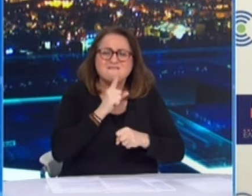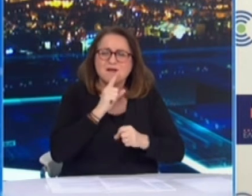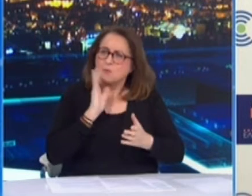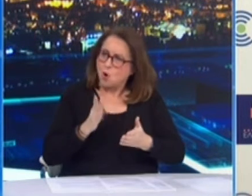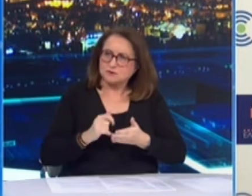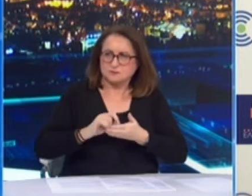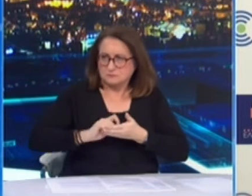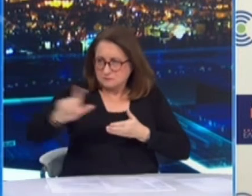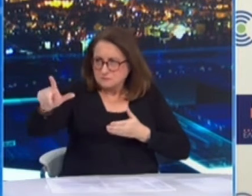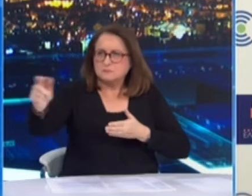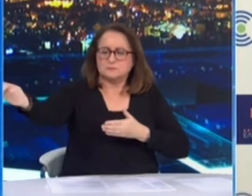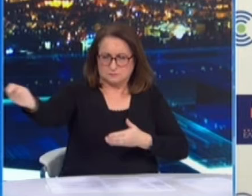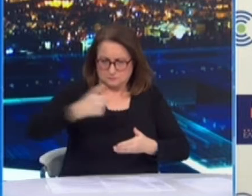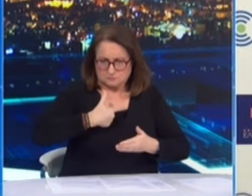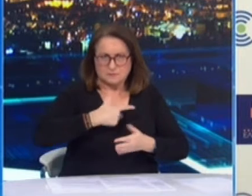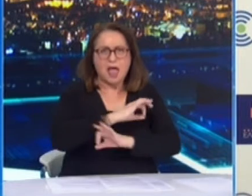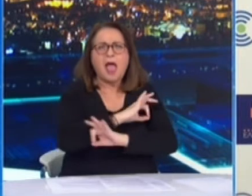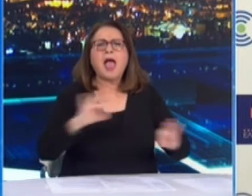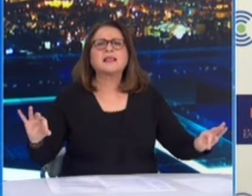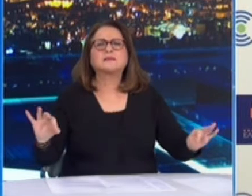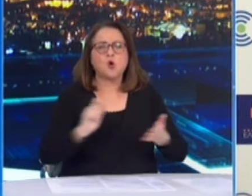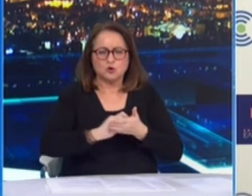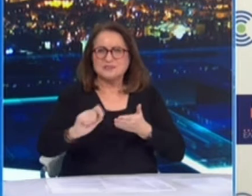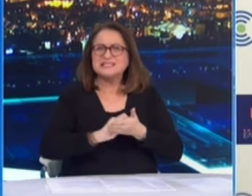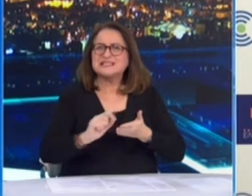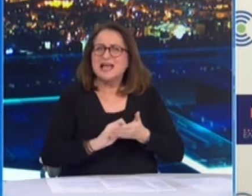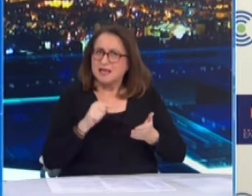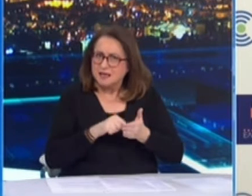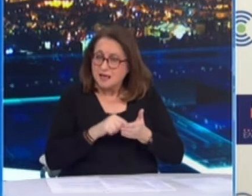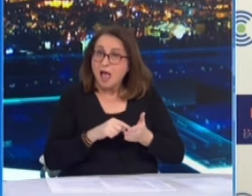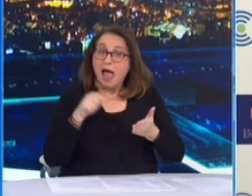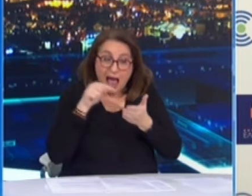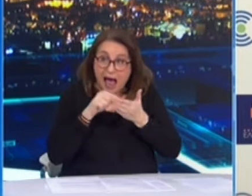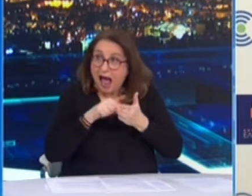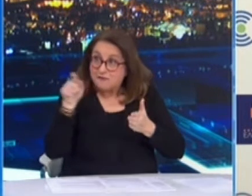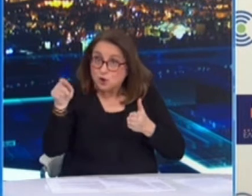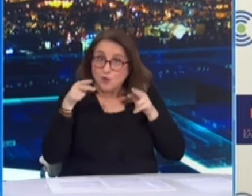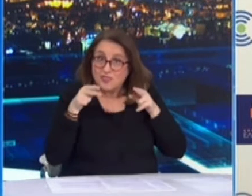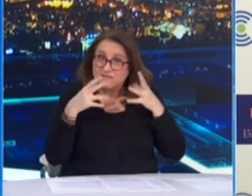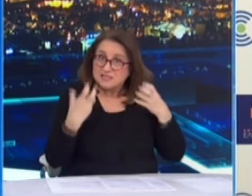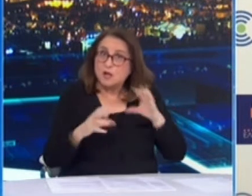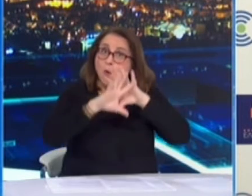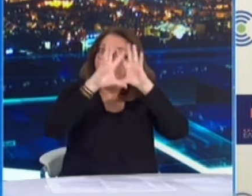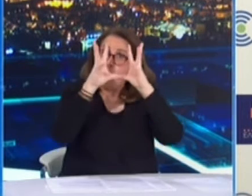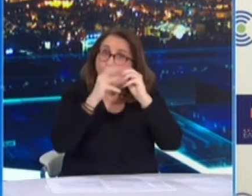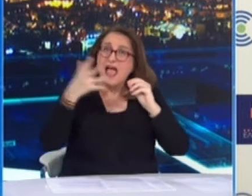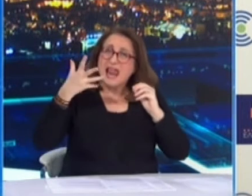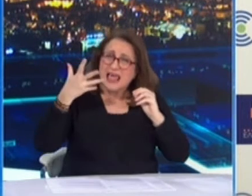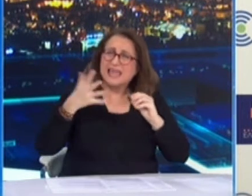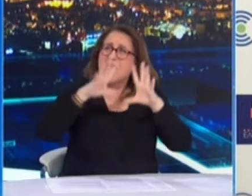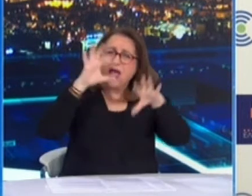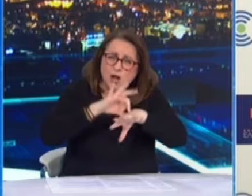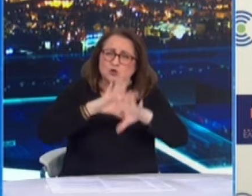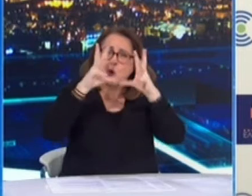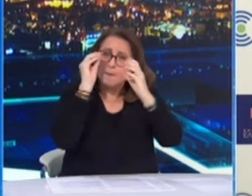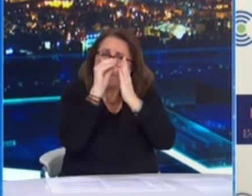από 50.000 συμπολίτες μας άνω των 85 ετών και θα ανταλαμβάνουν μέσα στις επόμενες ώρες, αν δεν